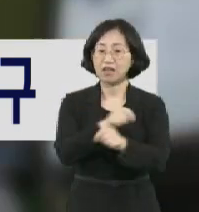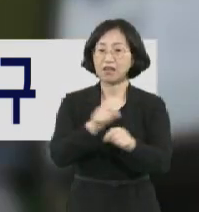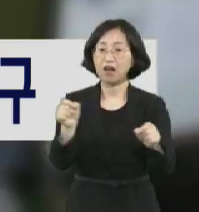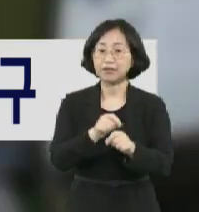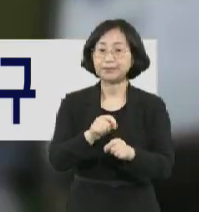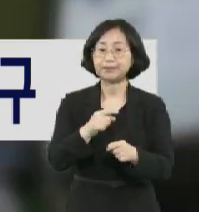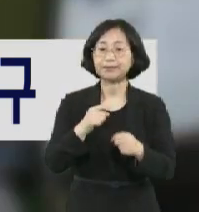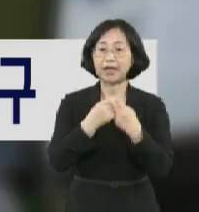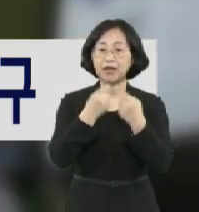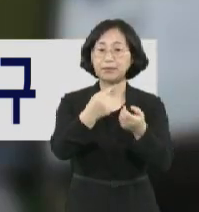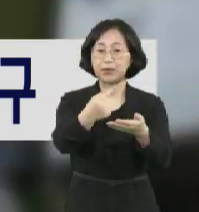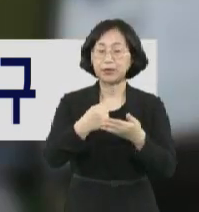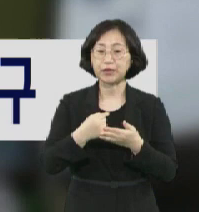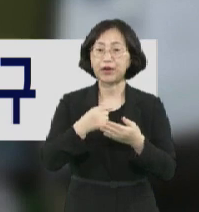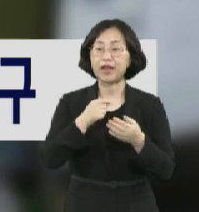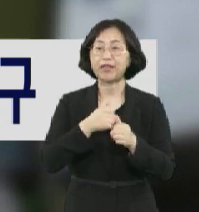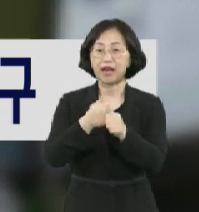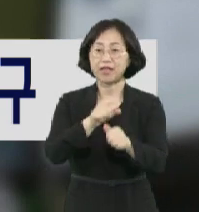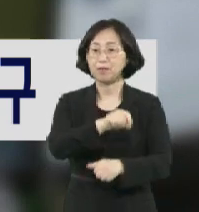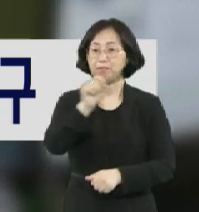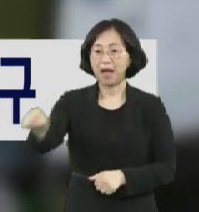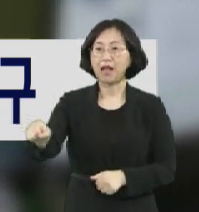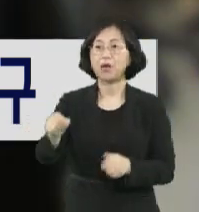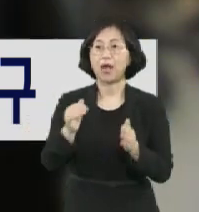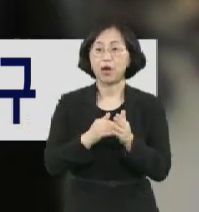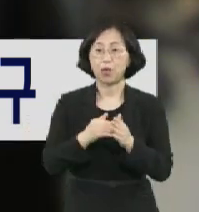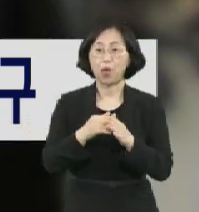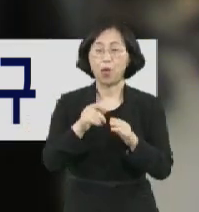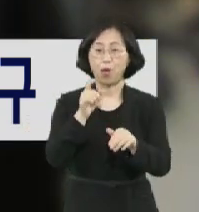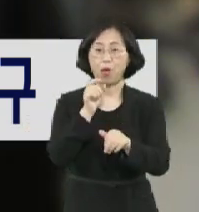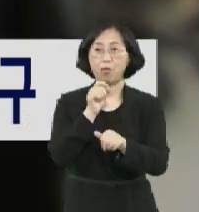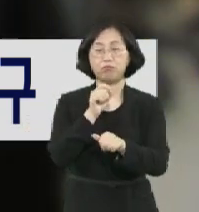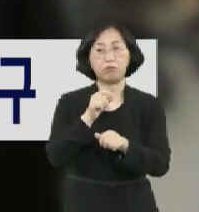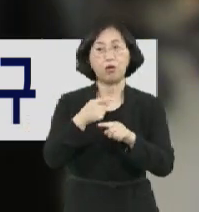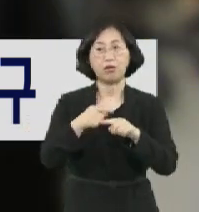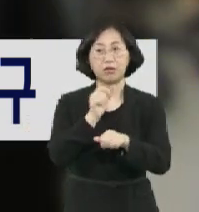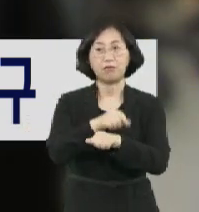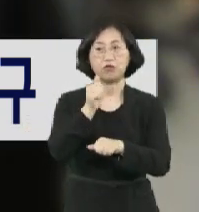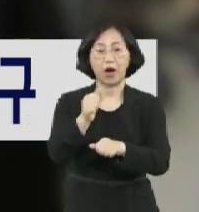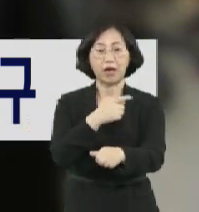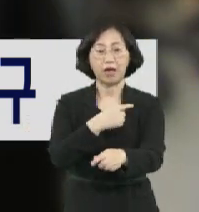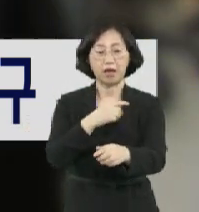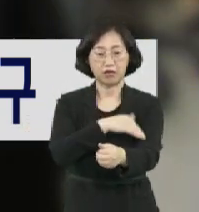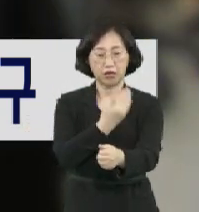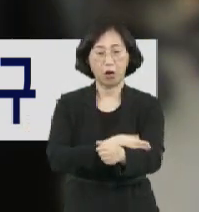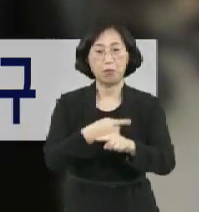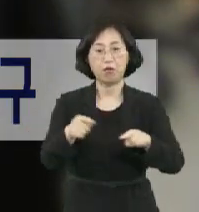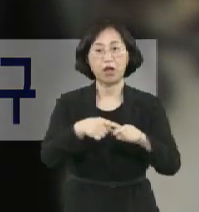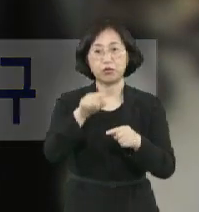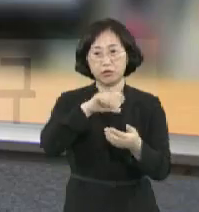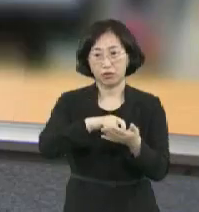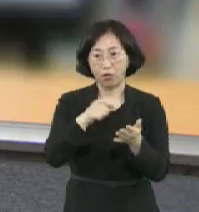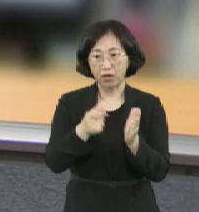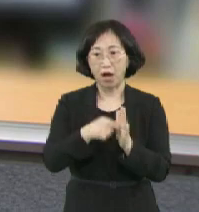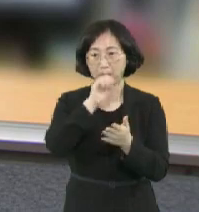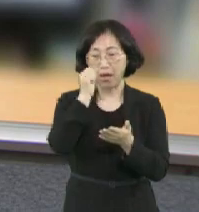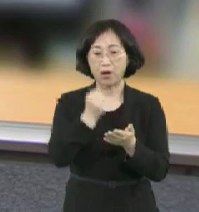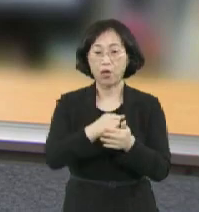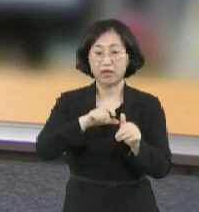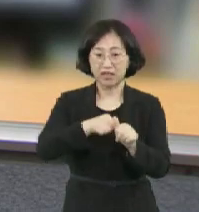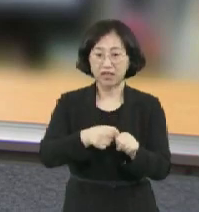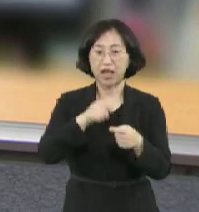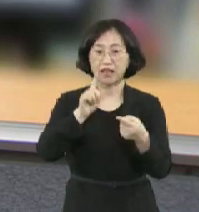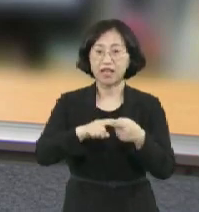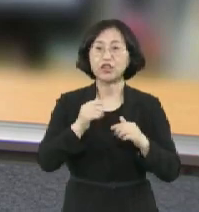본인 요청에 의한 발령이 고 사무관 영향평가 도 적법하게 처리 됐으며 징계 자 관련 인사만 징계